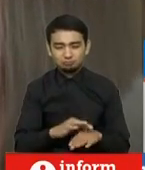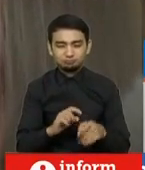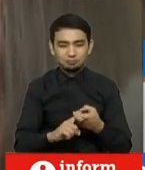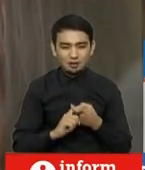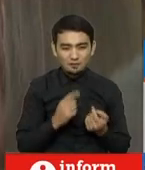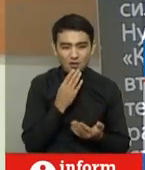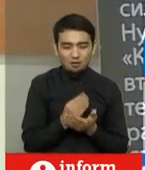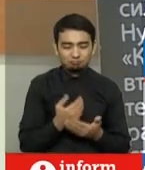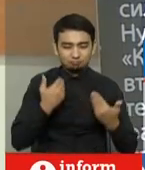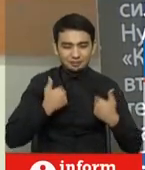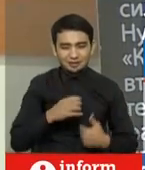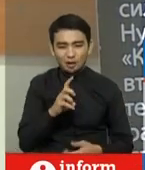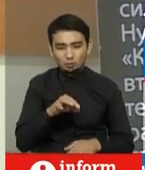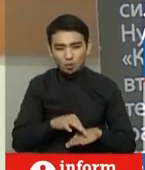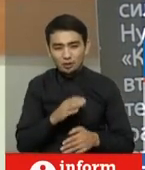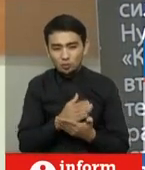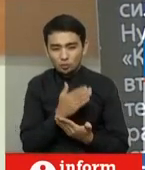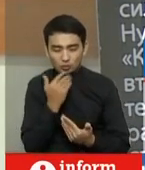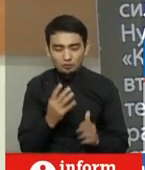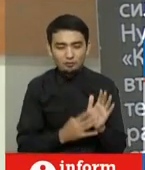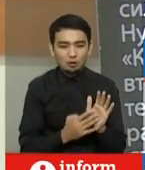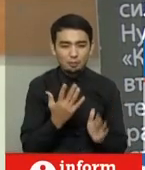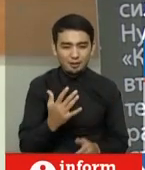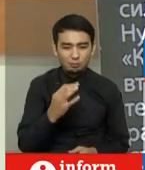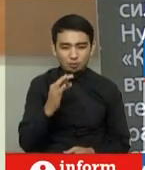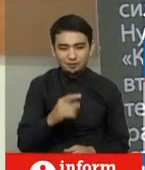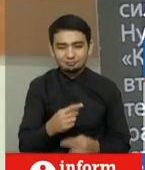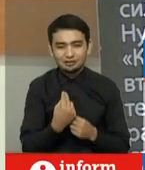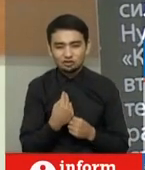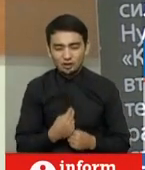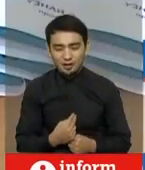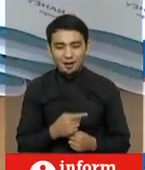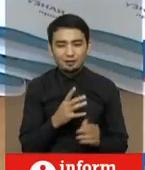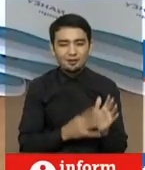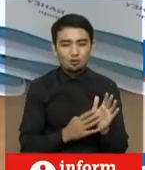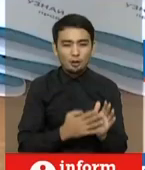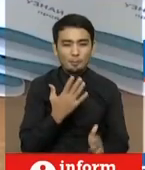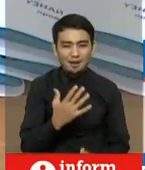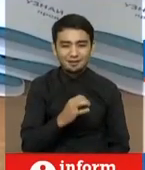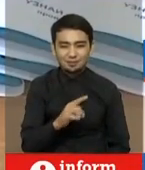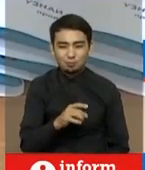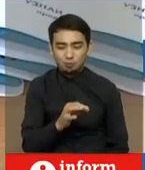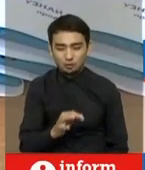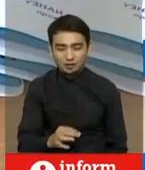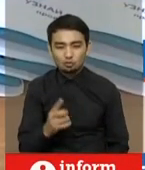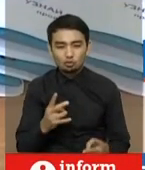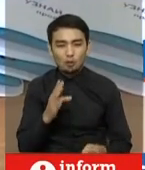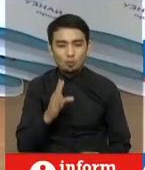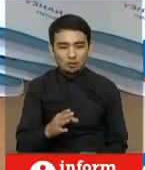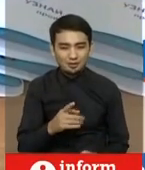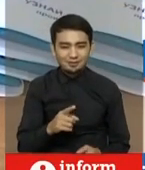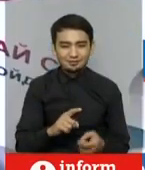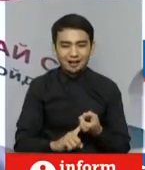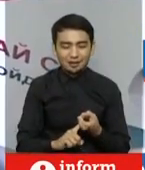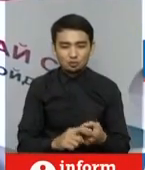статус, 95% из них получать лечение, а из них 95% должны быть